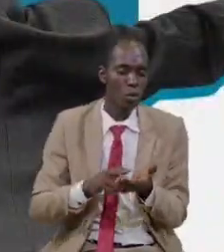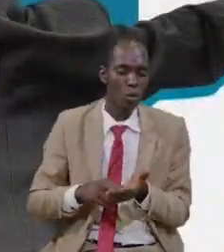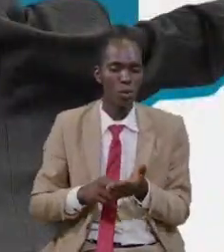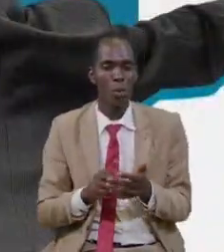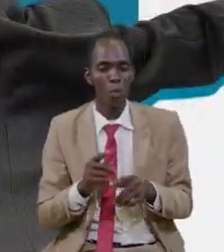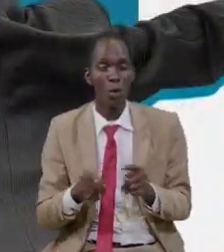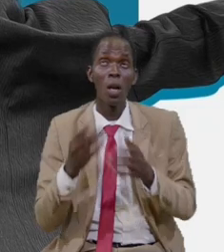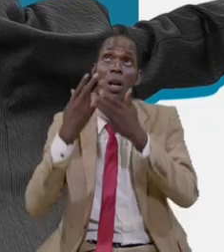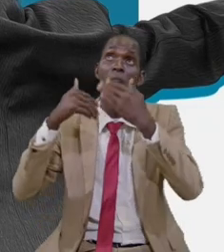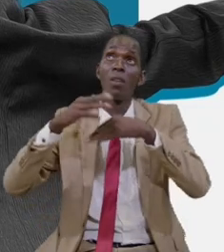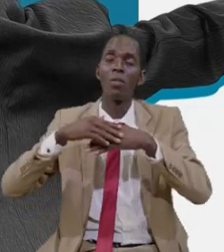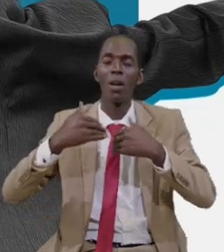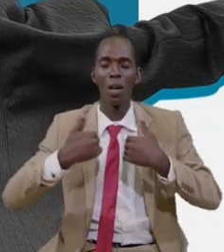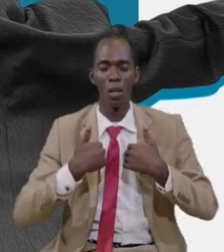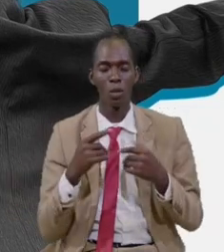noms également.